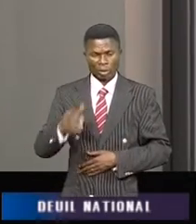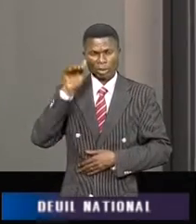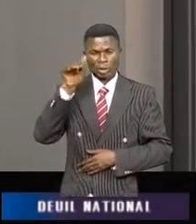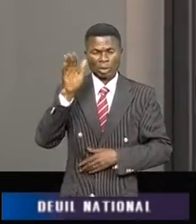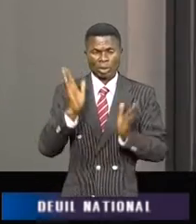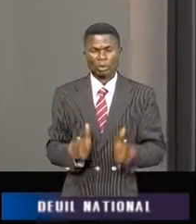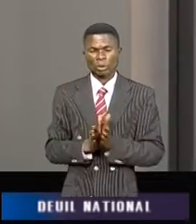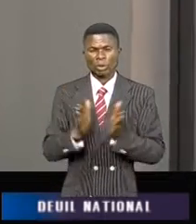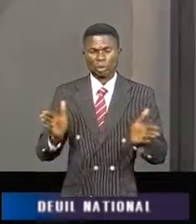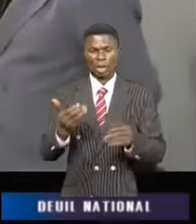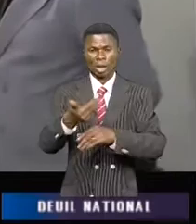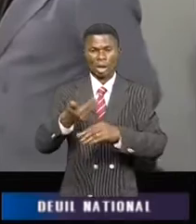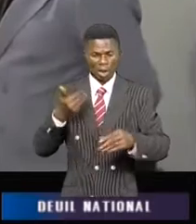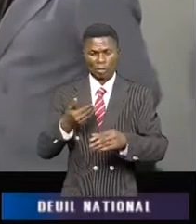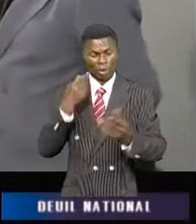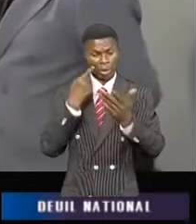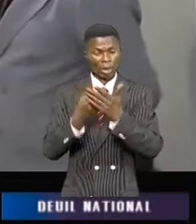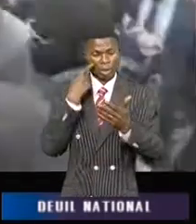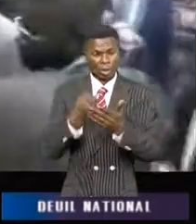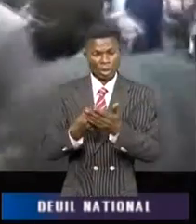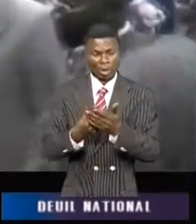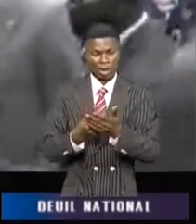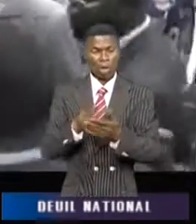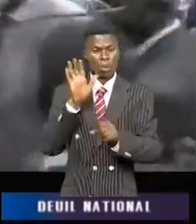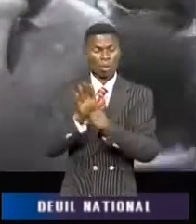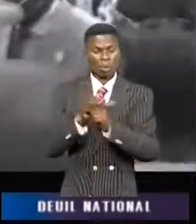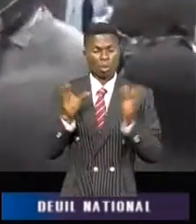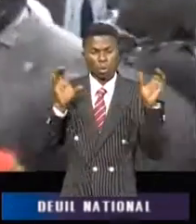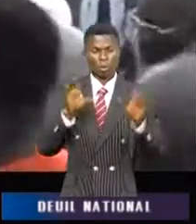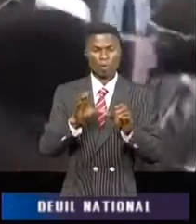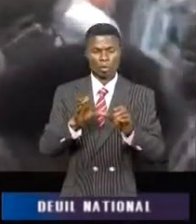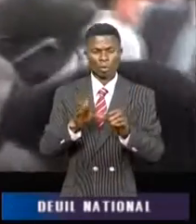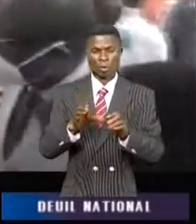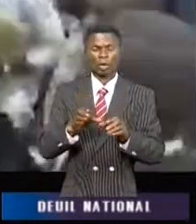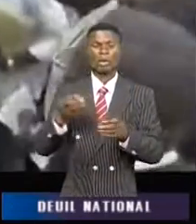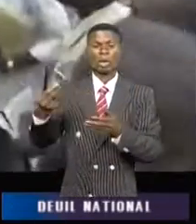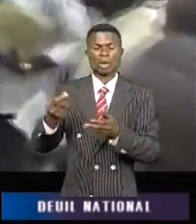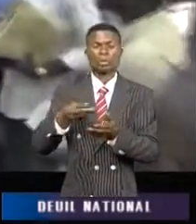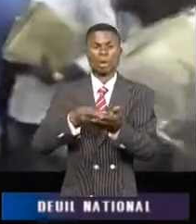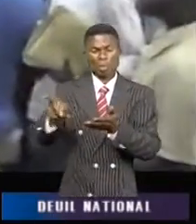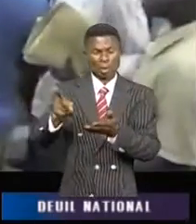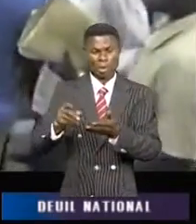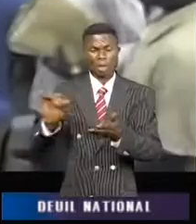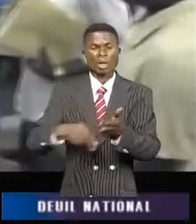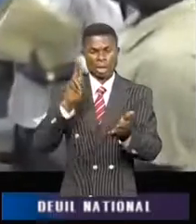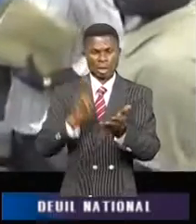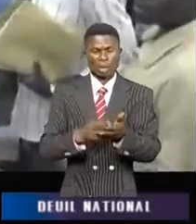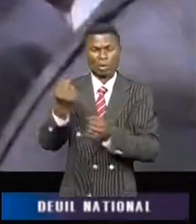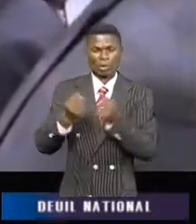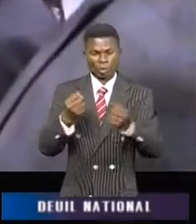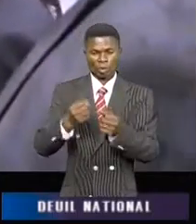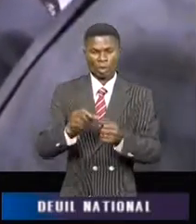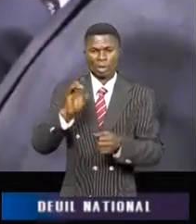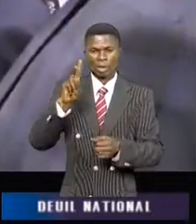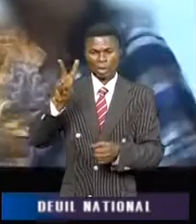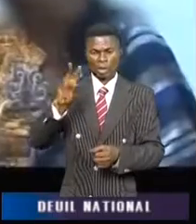général avant de constater un engouement dû au recouvrement forcé de paiement de l'impôt sur les véhicules qui est la vignette.